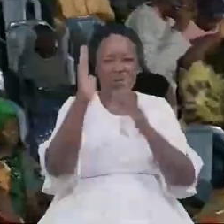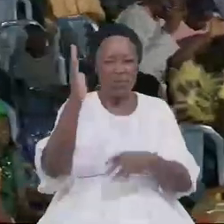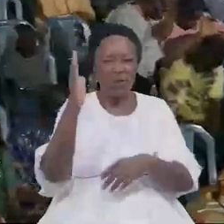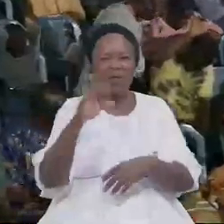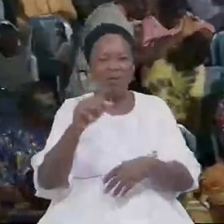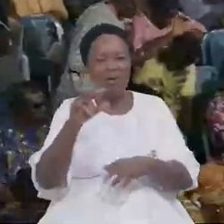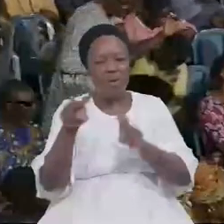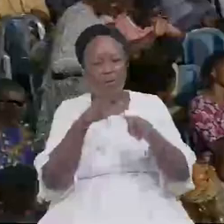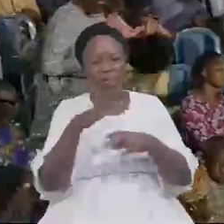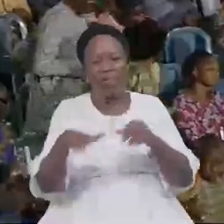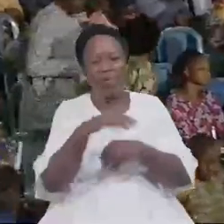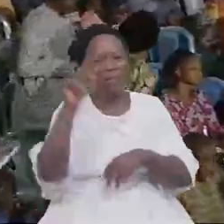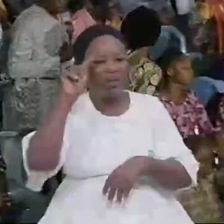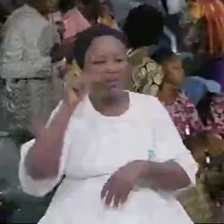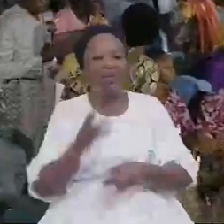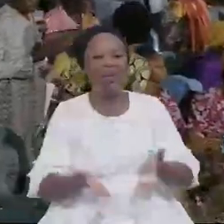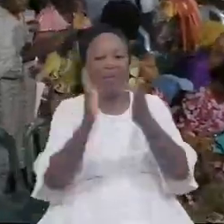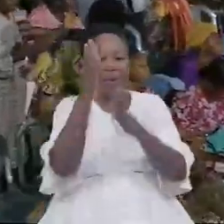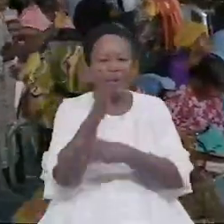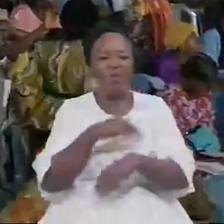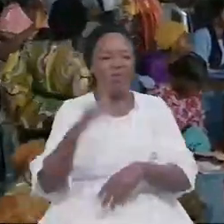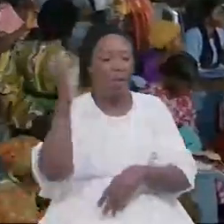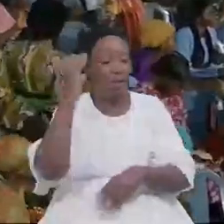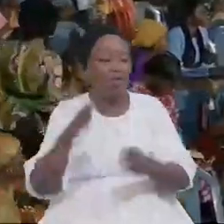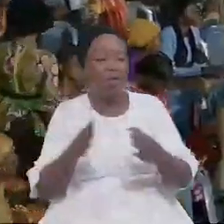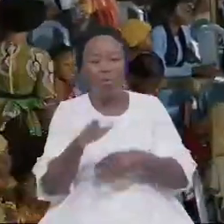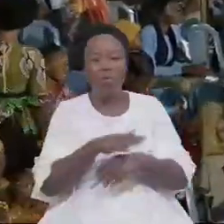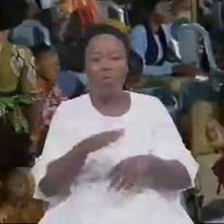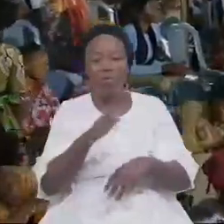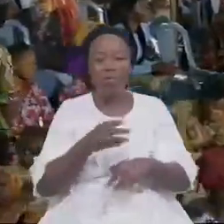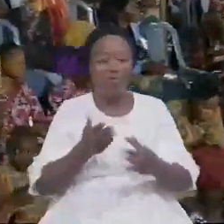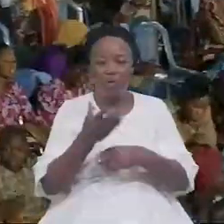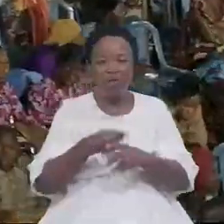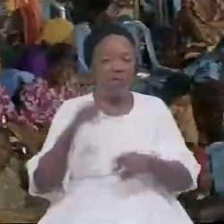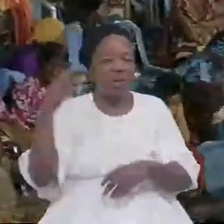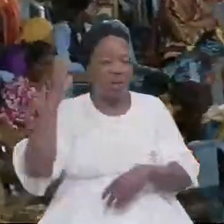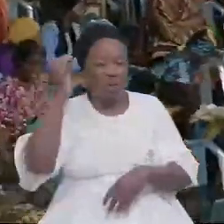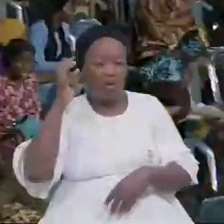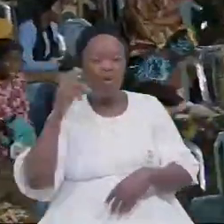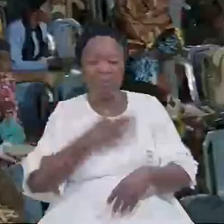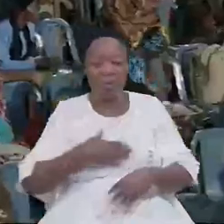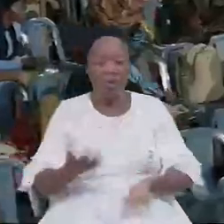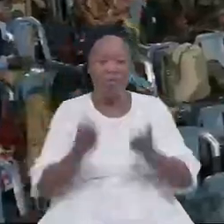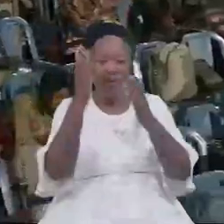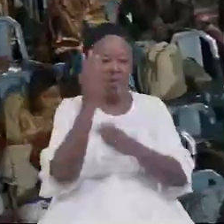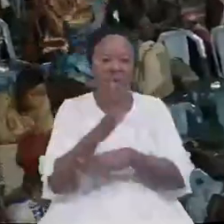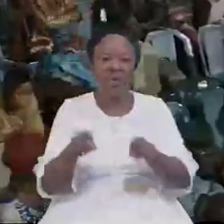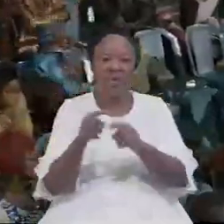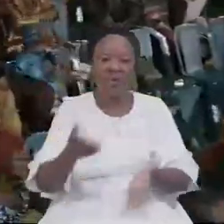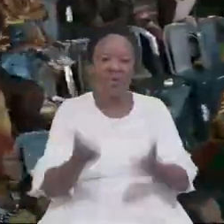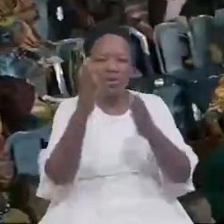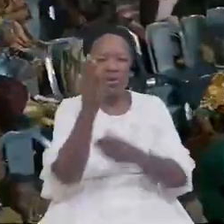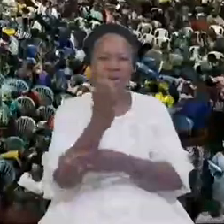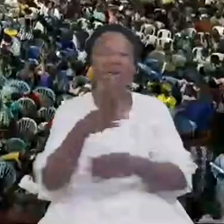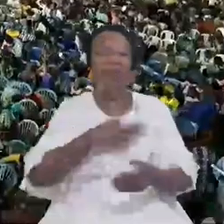télé, vous écoutez la radio, levez la main, et comme vous levez la main, priez, vous tenir debout, s'il vous